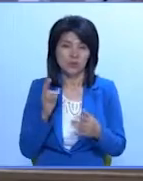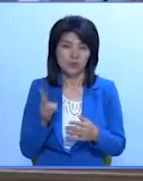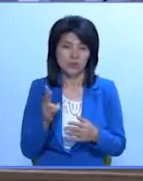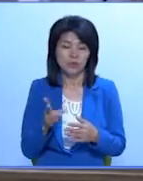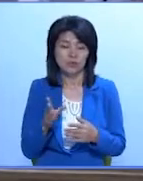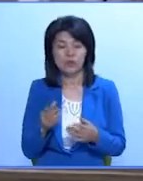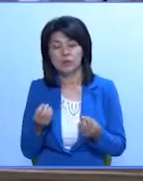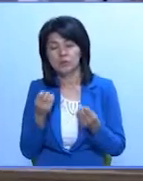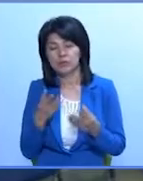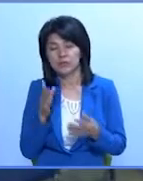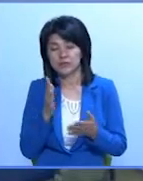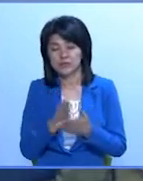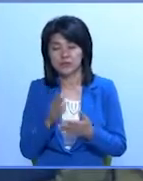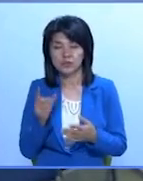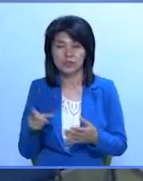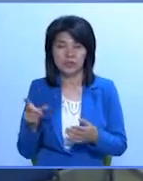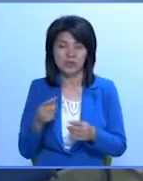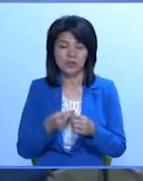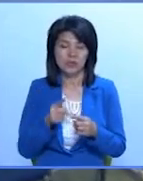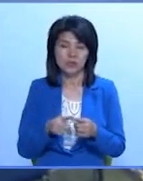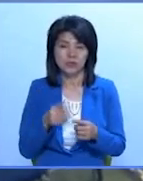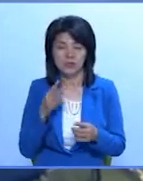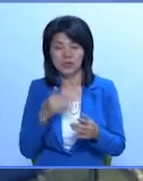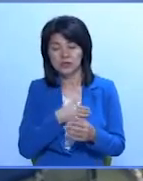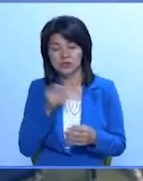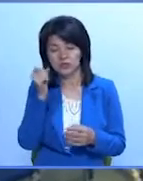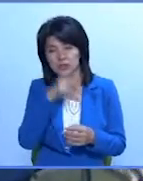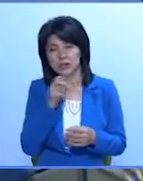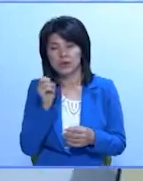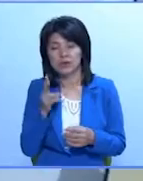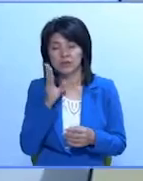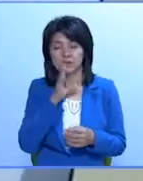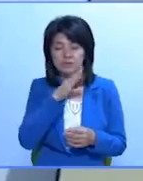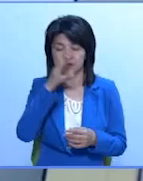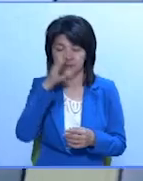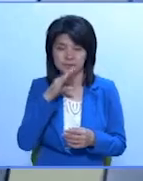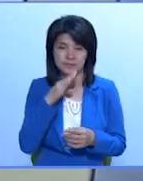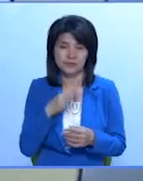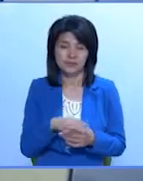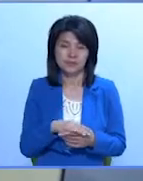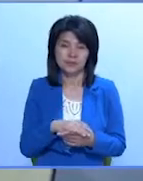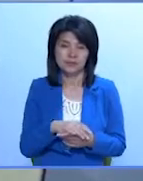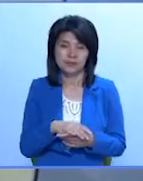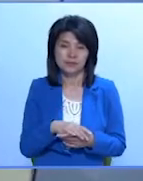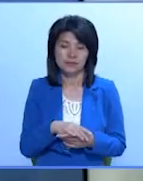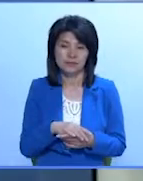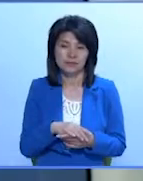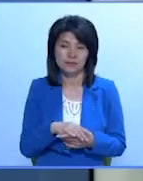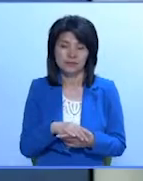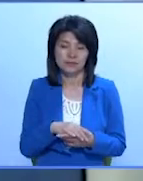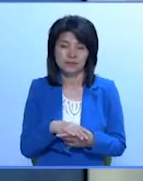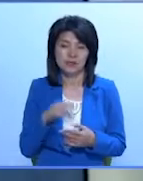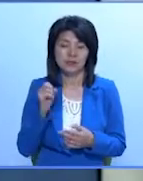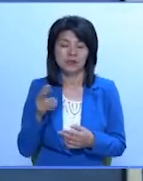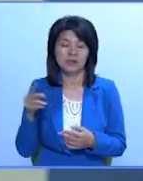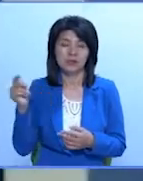біліп қайтуға келген. Қарсы алушылар мен шығарып салушыларға әуежайға кіруге тыйым салынады. Олар жақындарын сыртта күтеді. Қалай